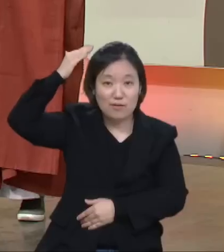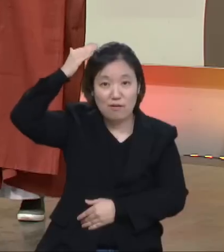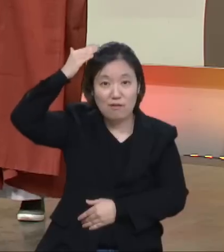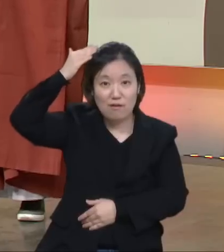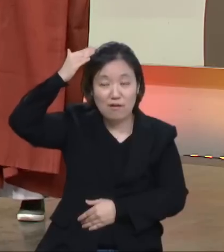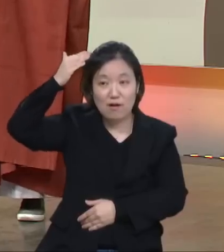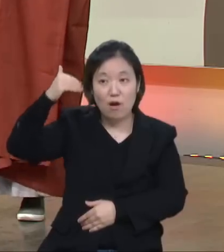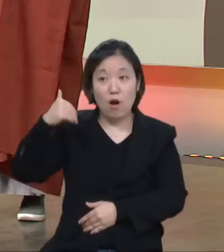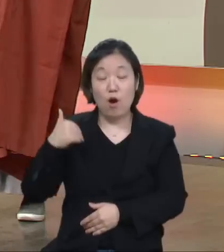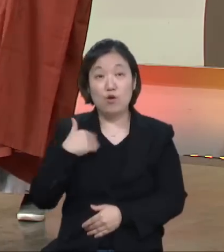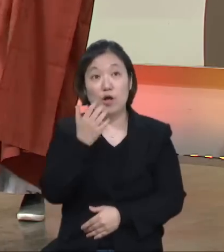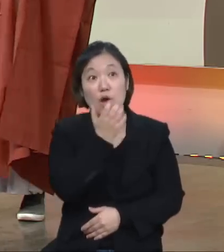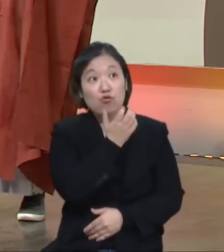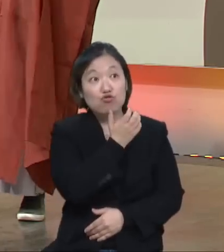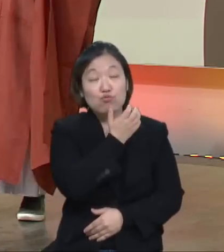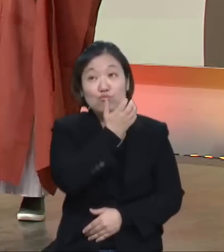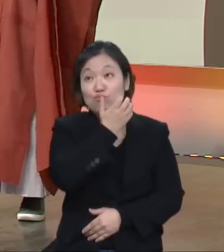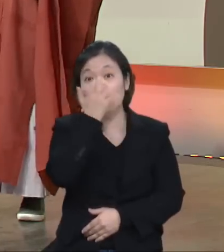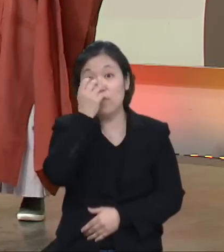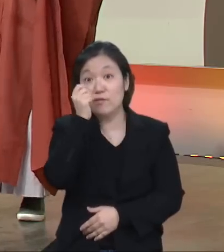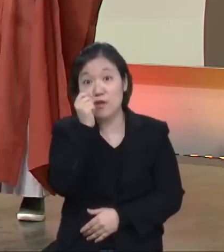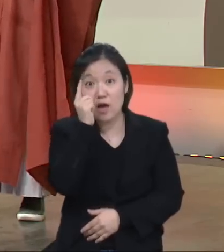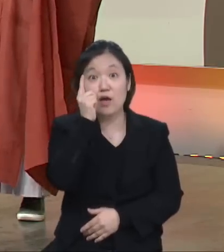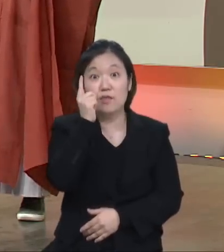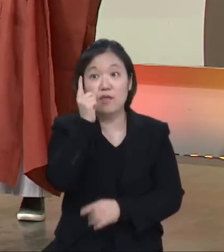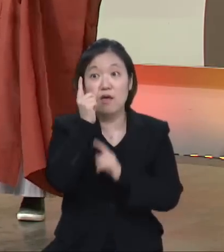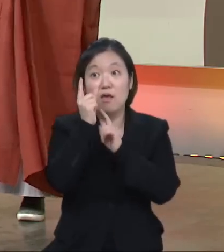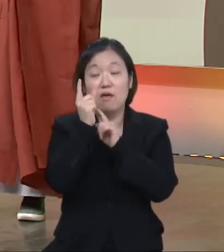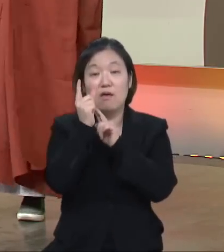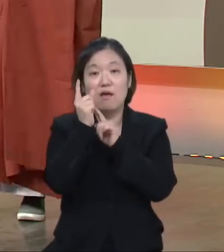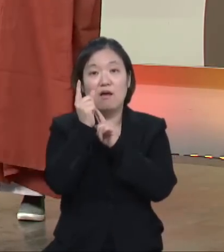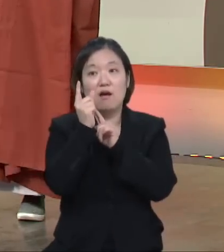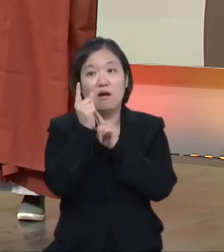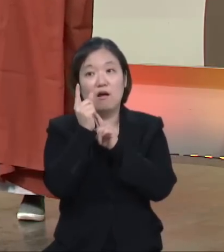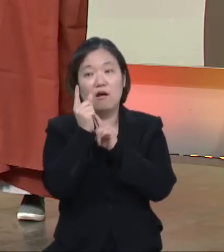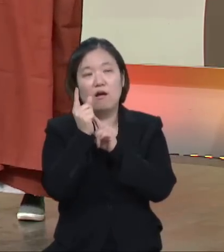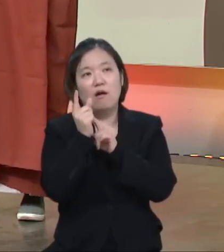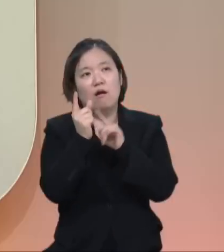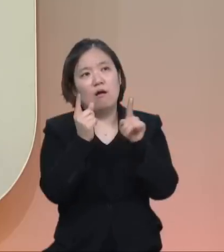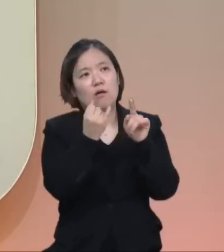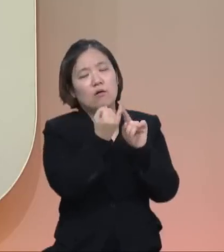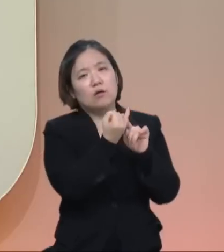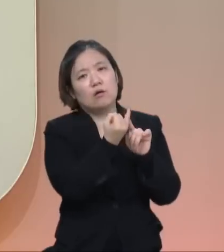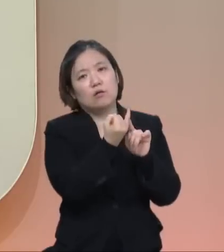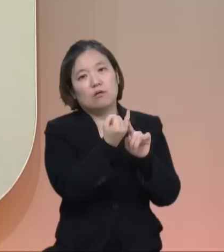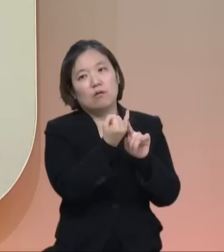서 그리고 꿈에서 딱 깼는데 보살님이